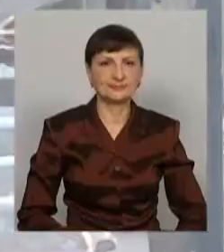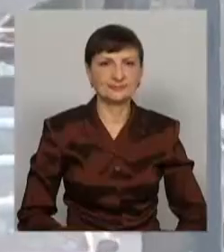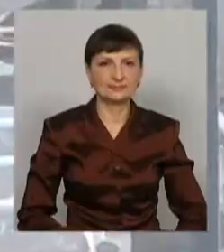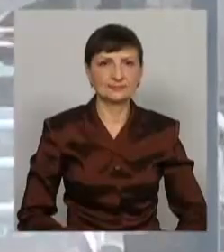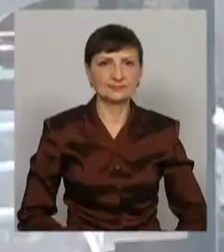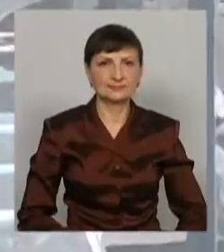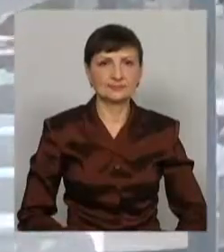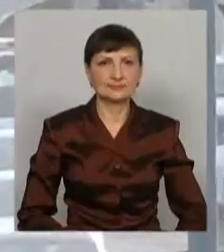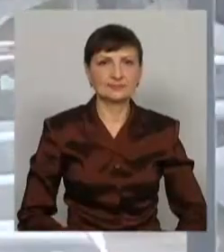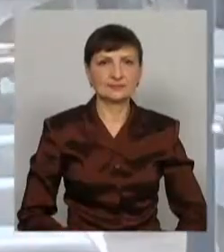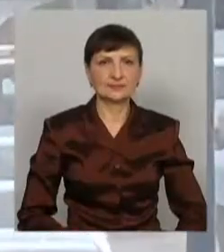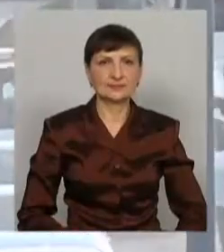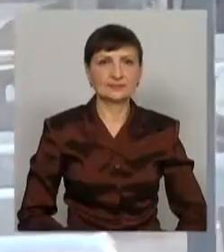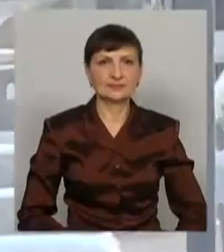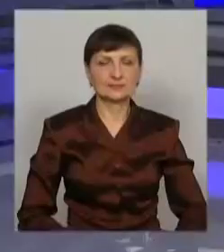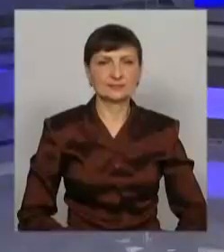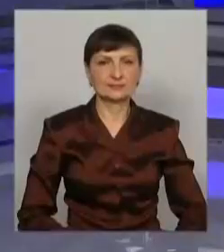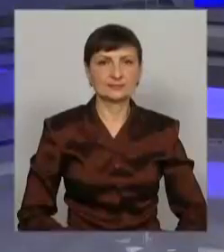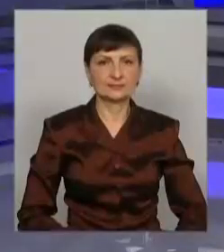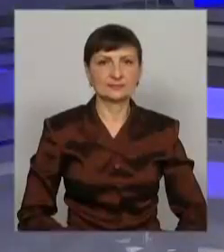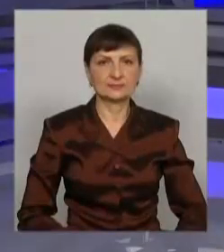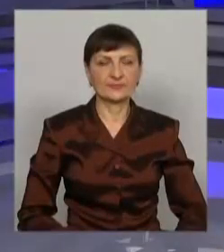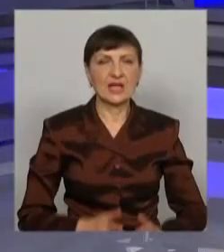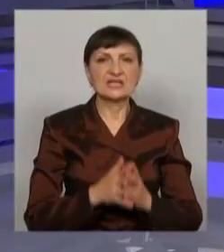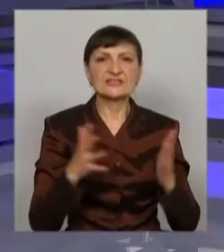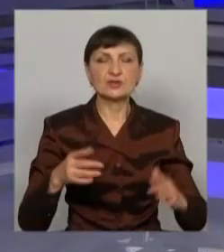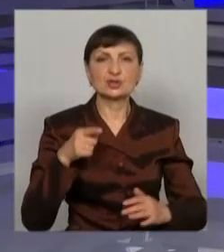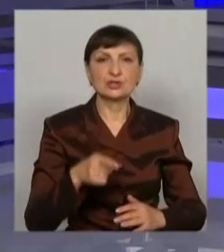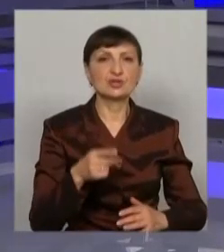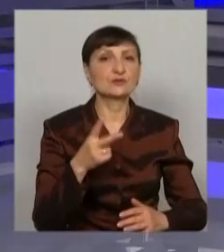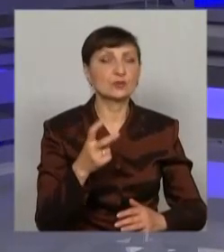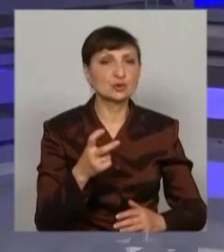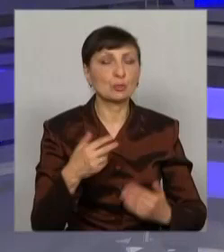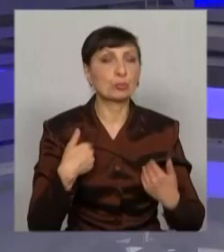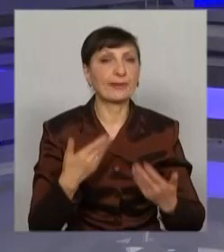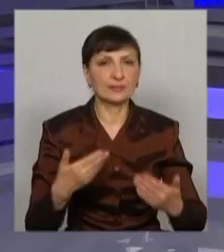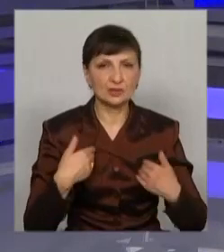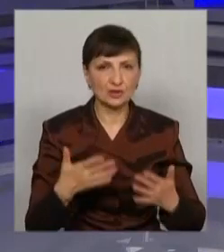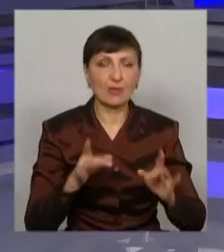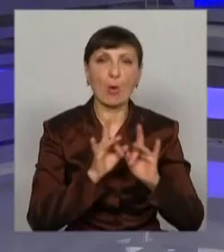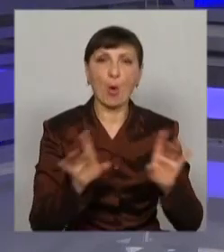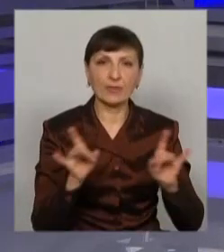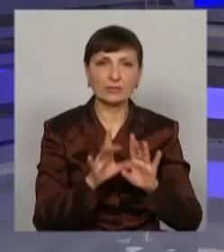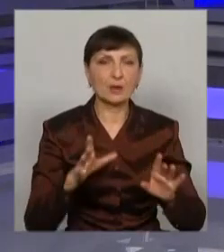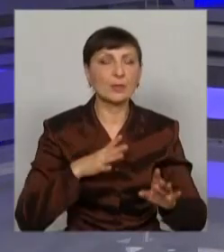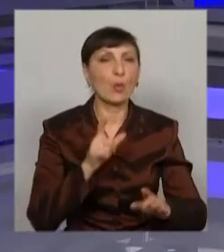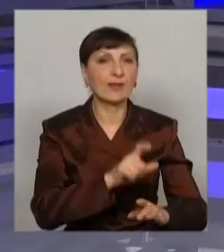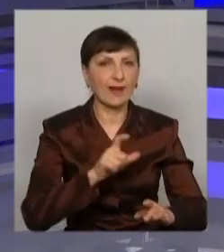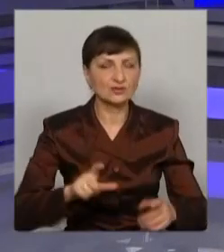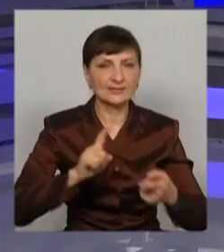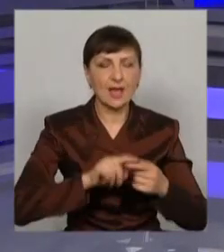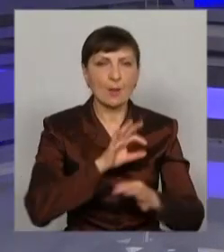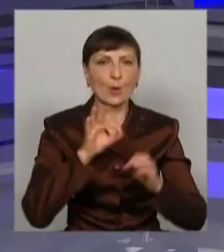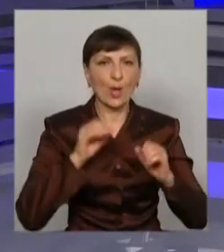Исаев, телеканал «Алматы». Свыше 1200 предложений и комментариев поступило от горожан касательно